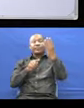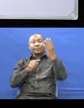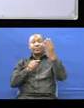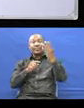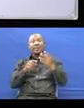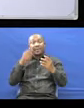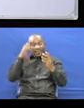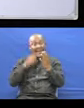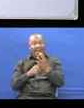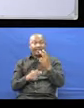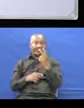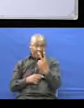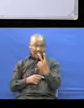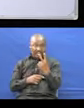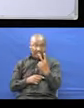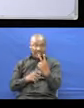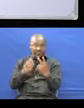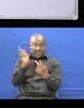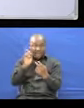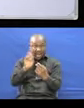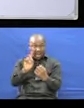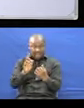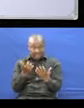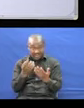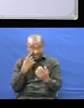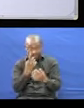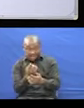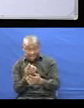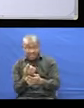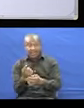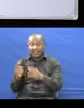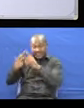Okay, 1, 2 eh. Kwa hiyo tutasema ni 2